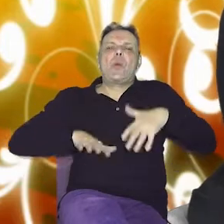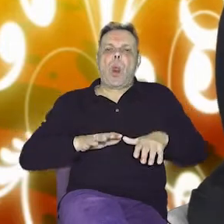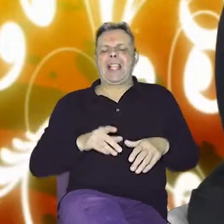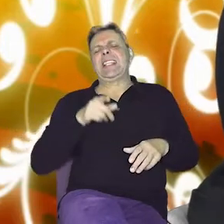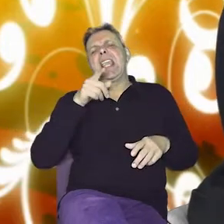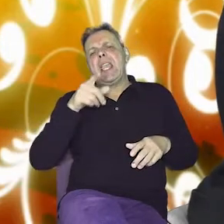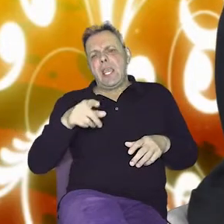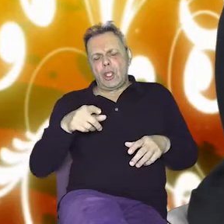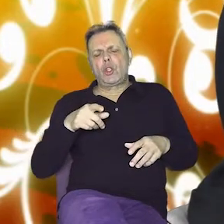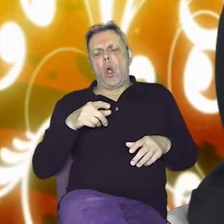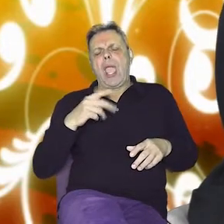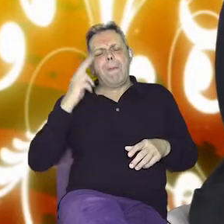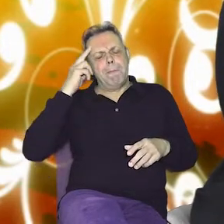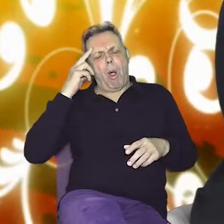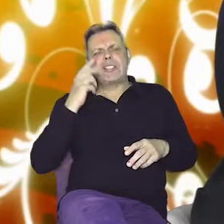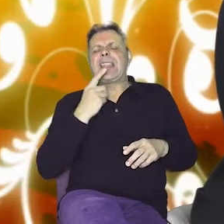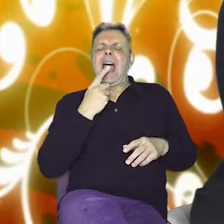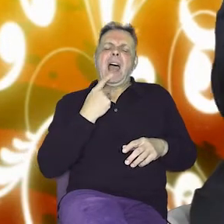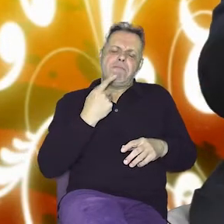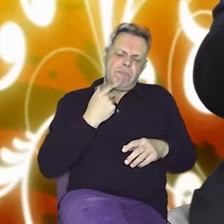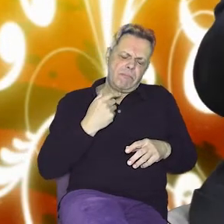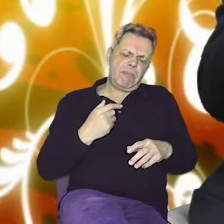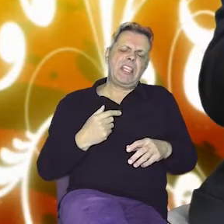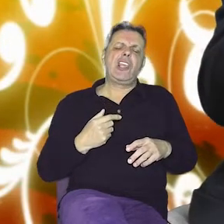to je poznata ovoga dijabetička